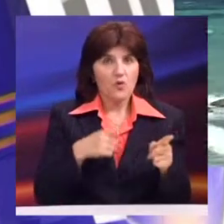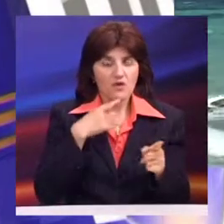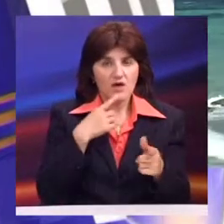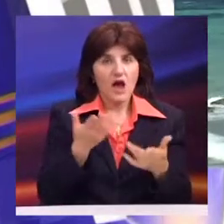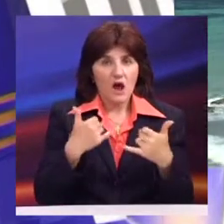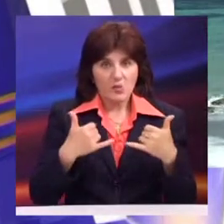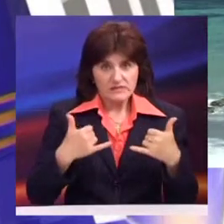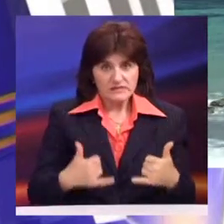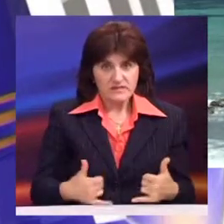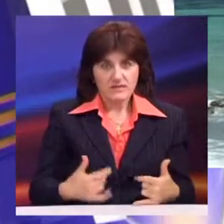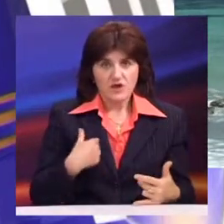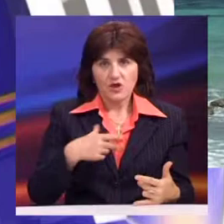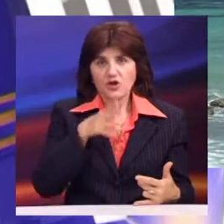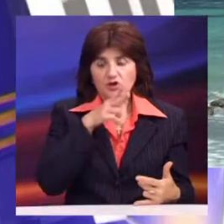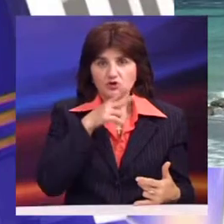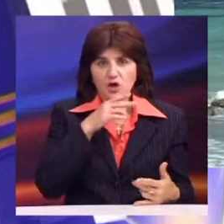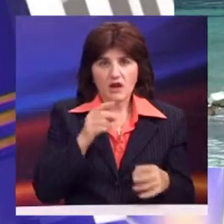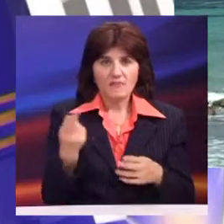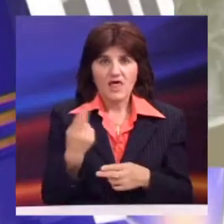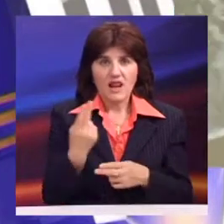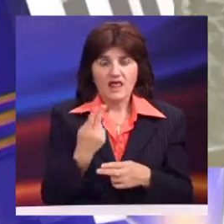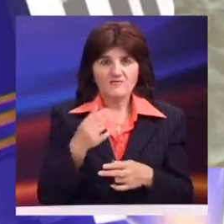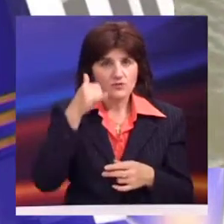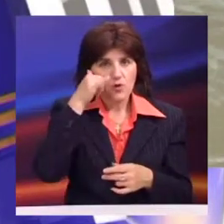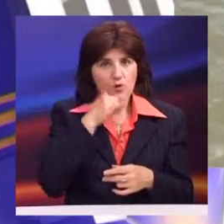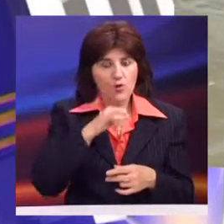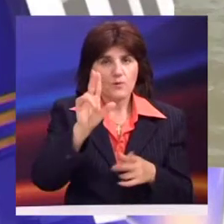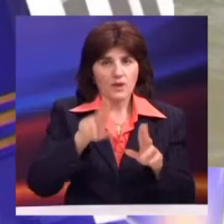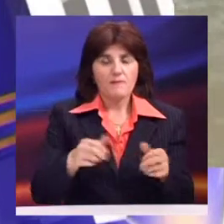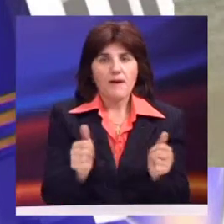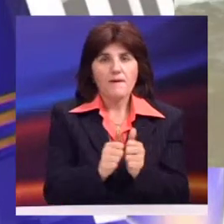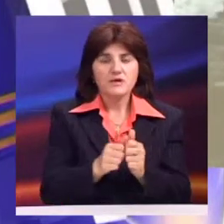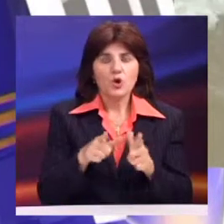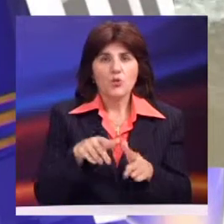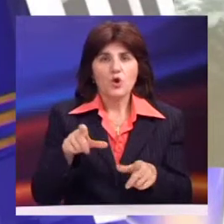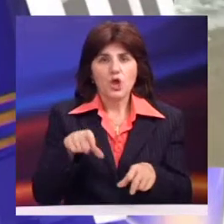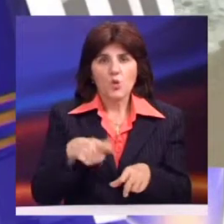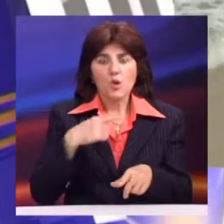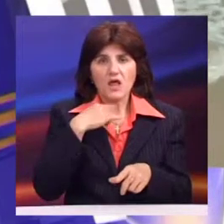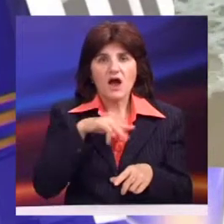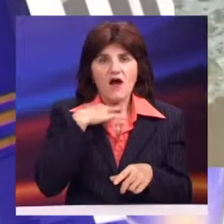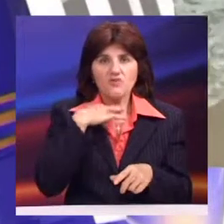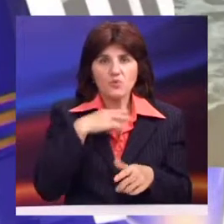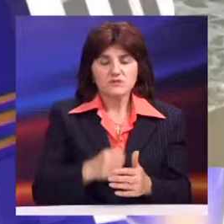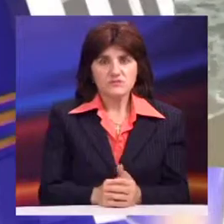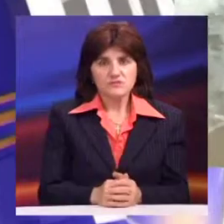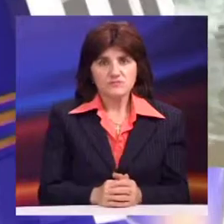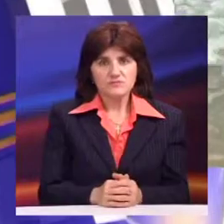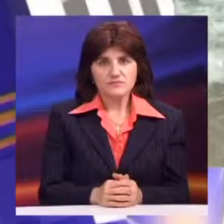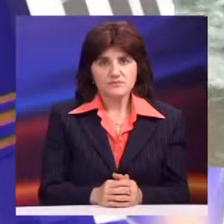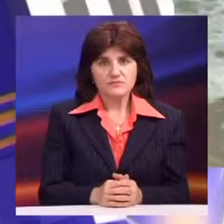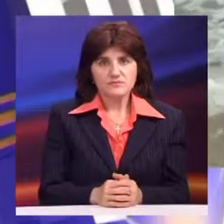poručuju da ukoliko sad želite da rezervišete putovanje za Grčku, ima još mesta u julu i avgustu.